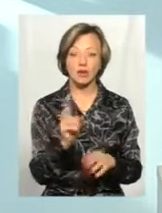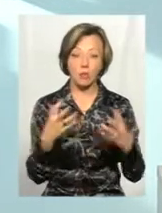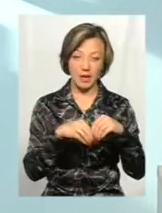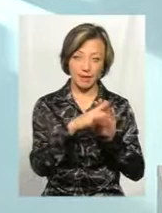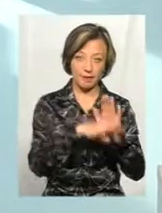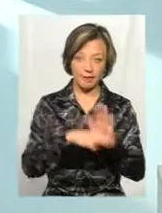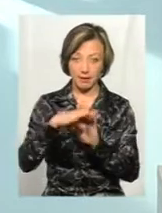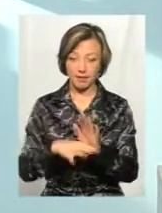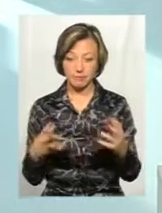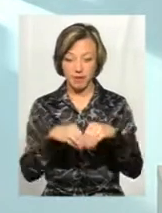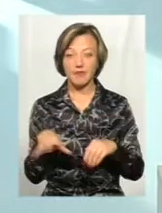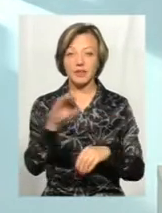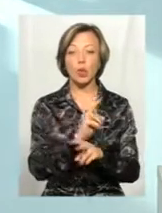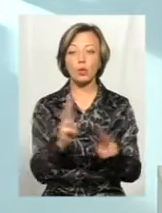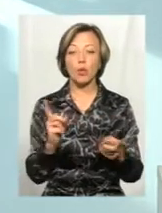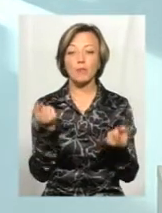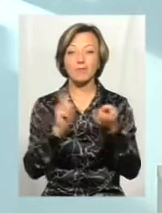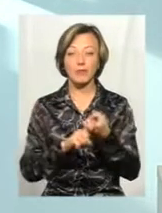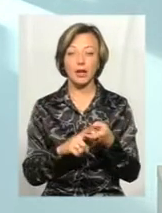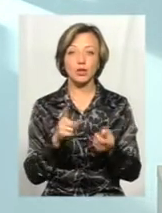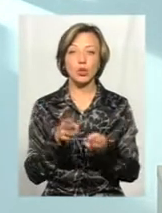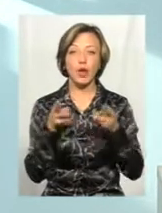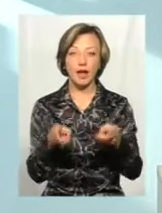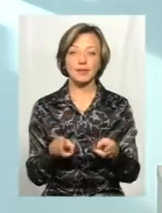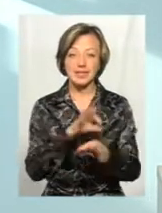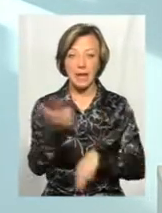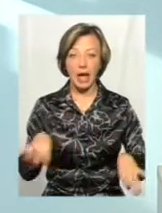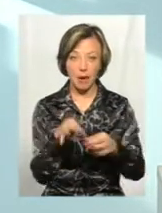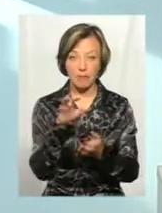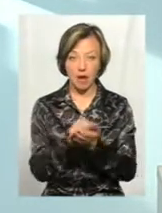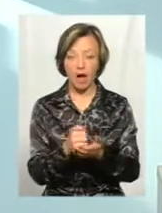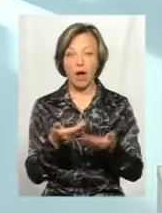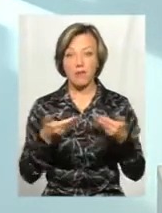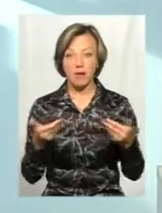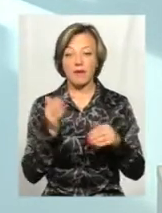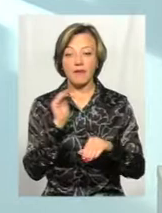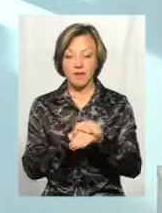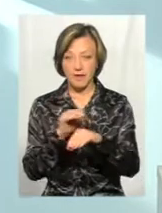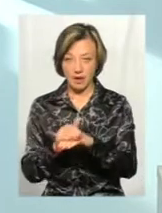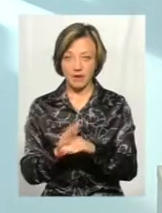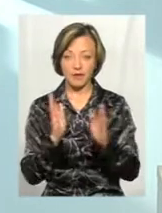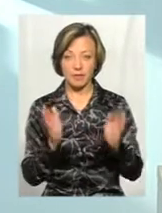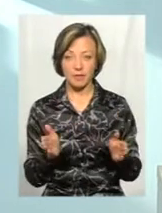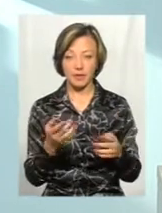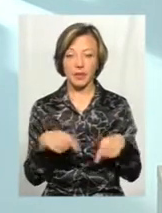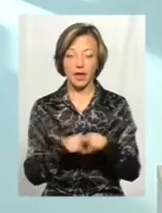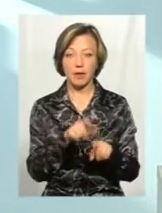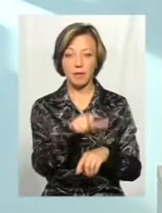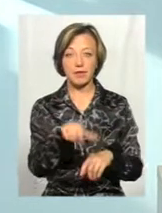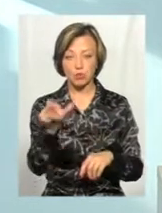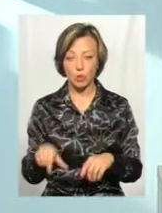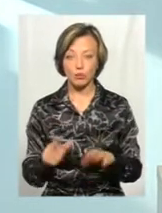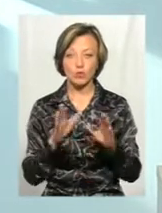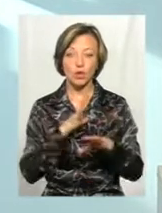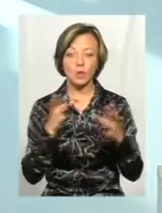реєстри, друге, всі, хто причетний до рейдерських схем, а ми виявимо на засіданнях антирейдерських штабів таких персон,